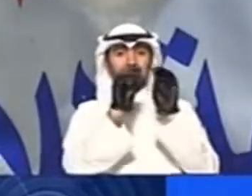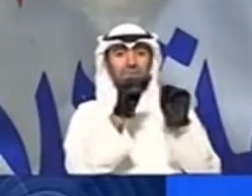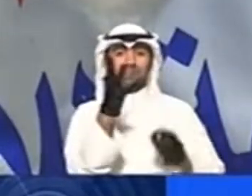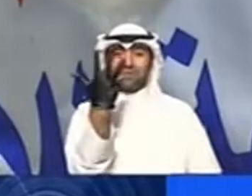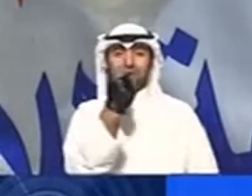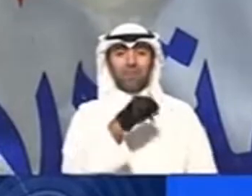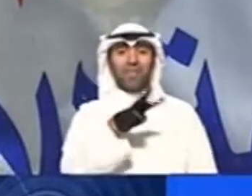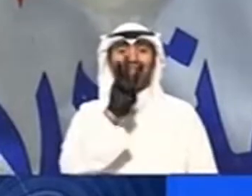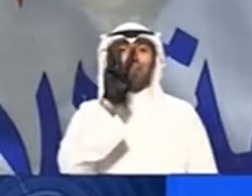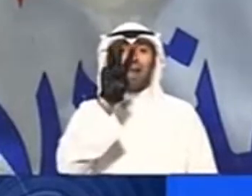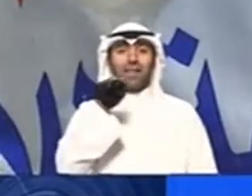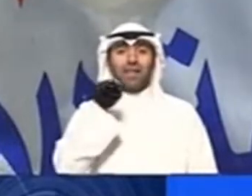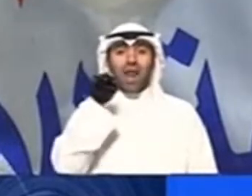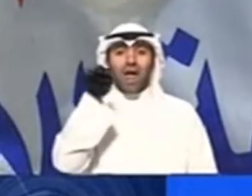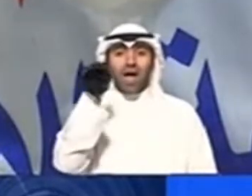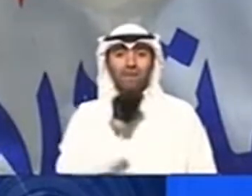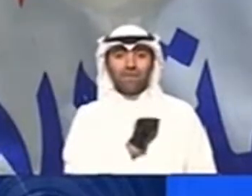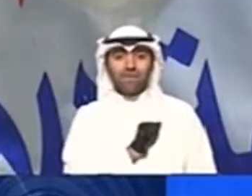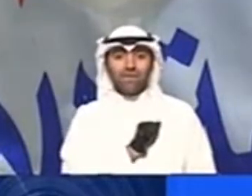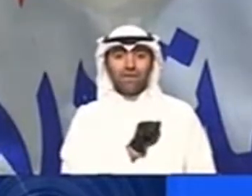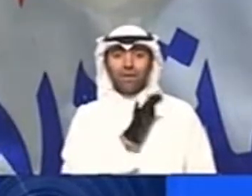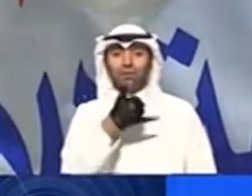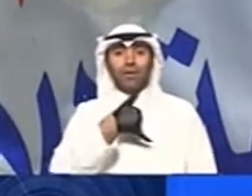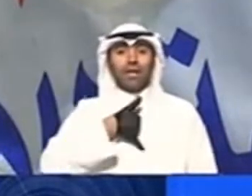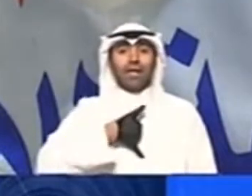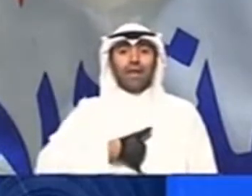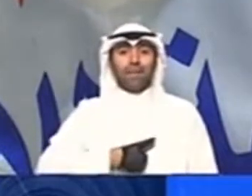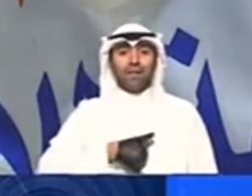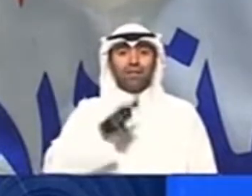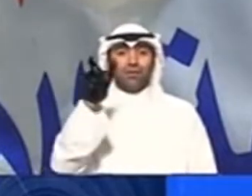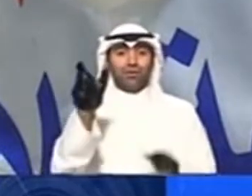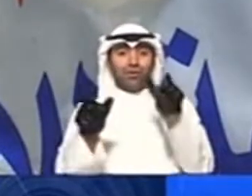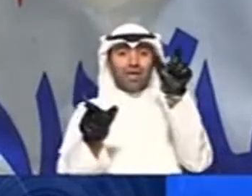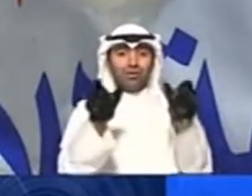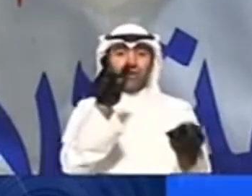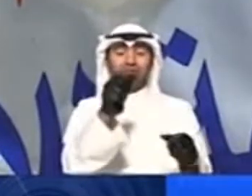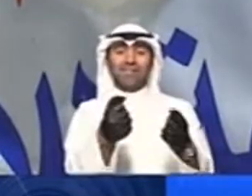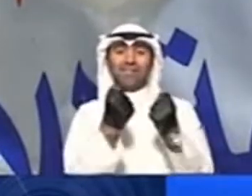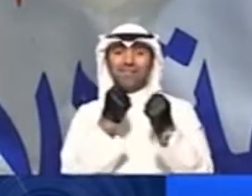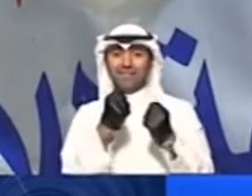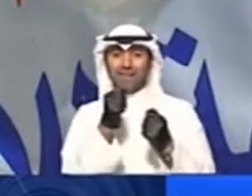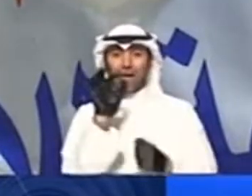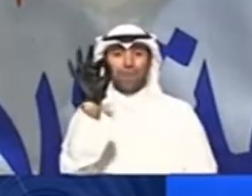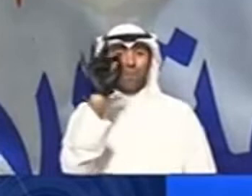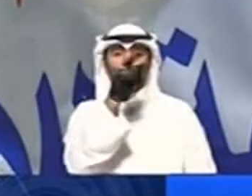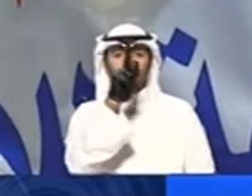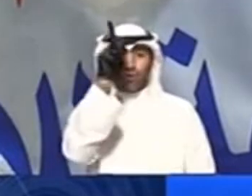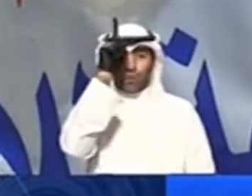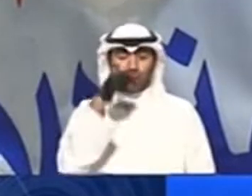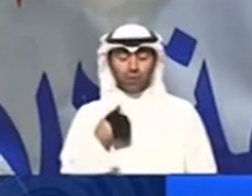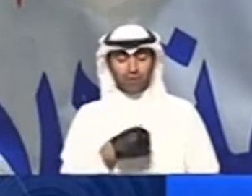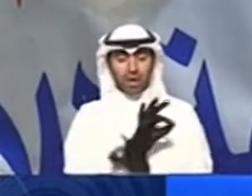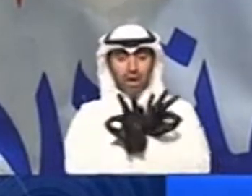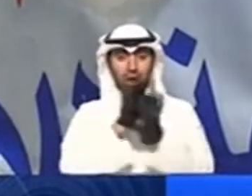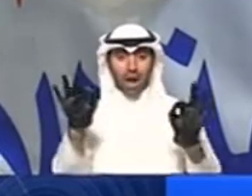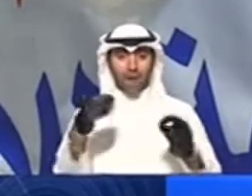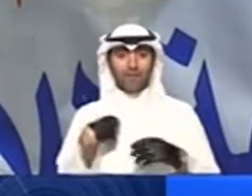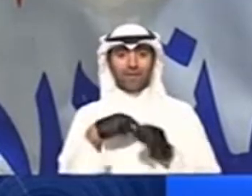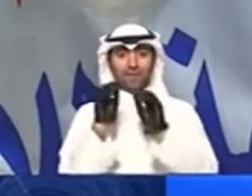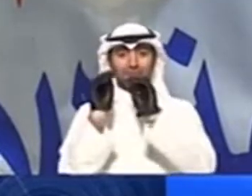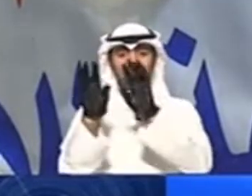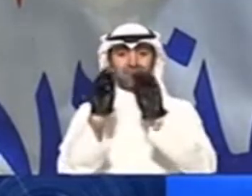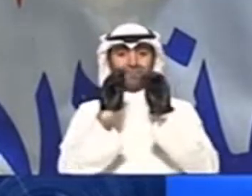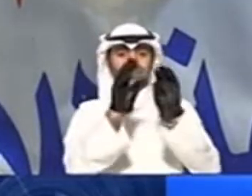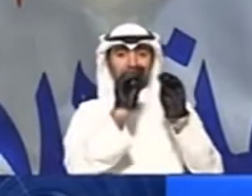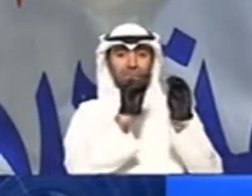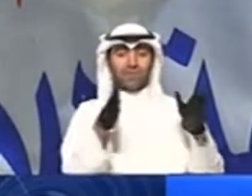من الأسر المتعففة، أسر من دول عربية شقيقة. سنبدأ إن شاء الله في هذا اليوم لأسر من الجمهورية اليمنية الشقيقة، وأيضا